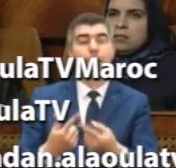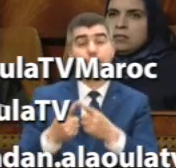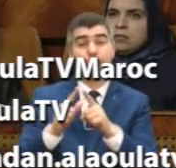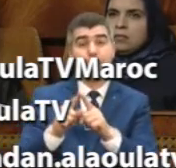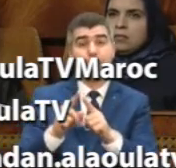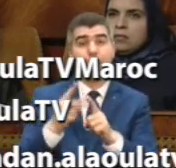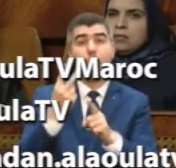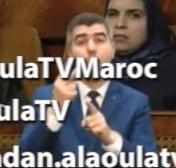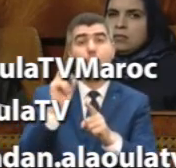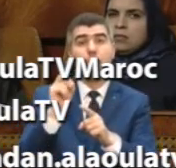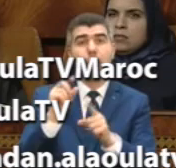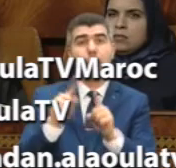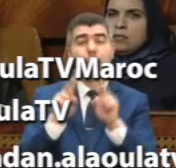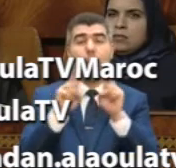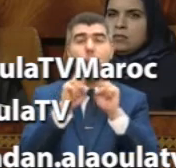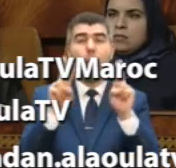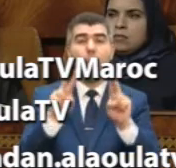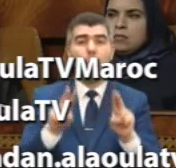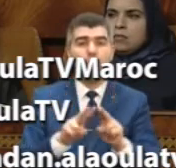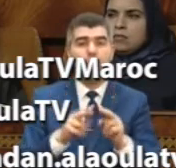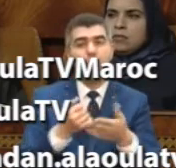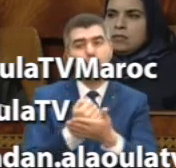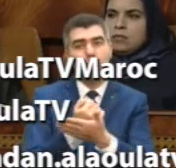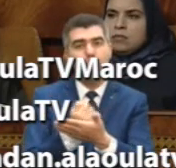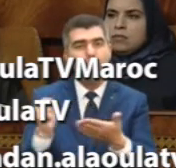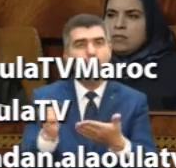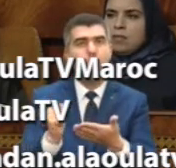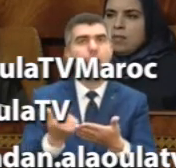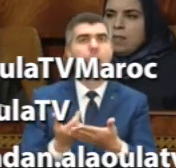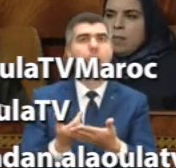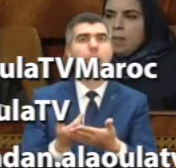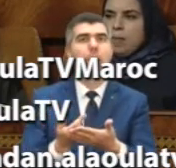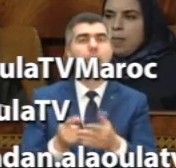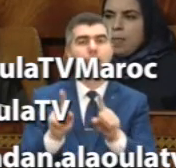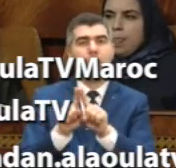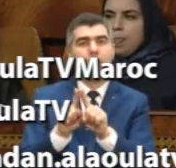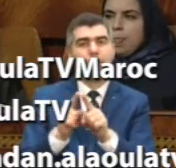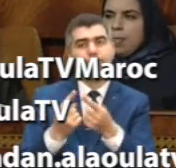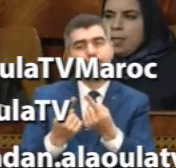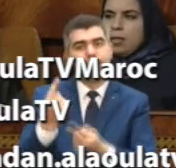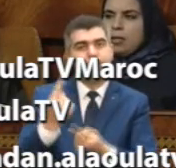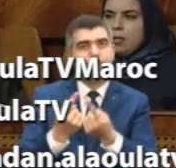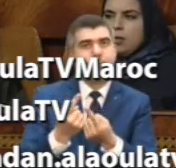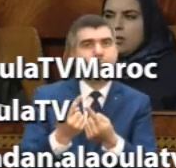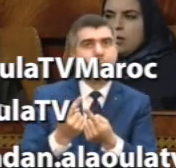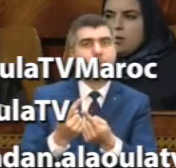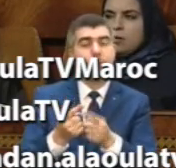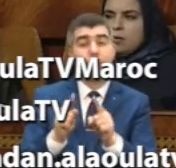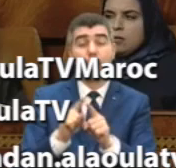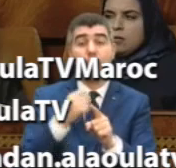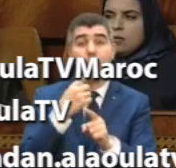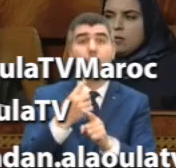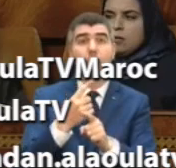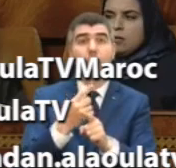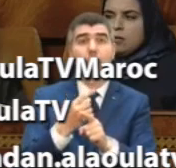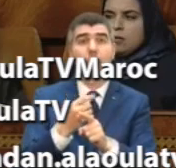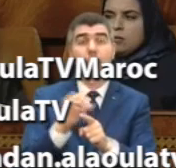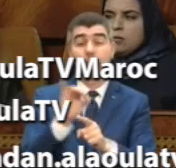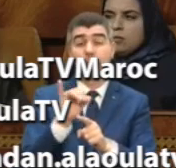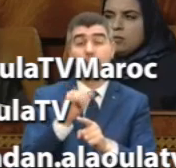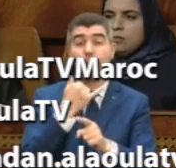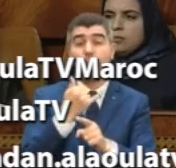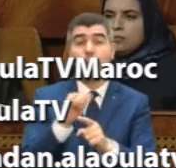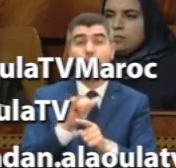20 متعاقد تم التشطيب عليهم بطريقه بتعسف بشطط في استعمال السلطه. هذه المؤسسه سيدة الوزيرة كنأكد لكم